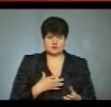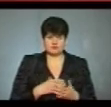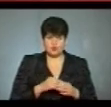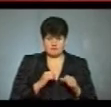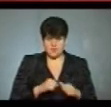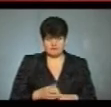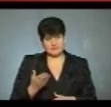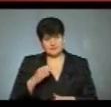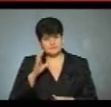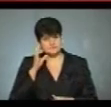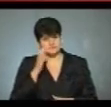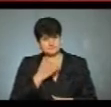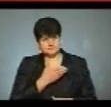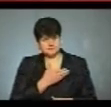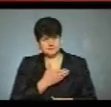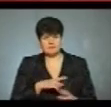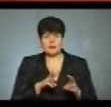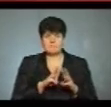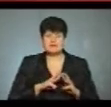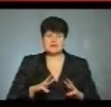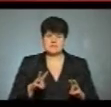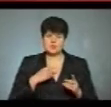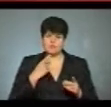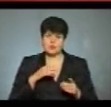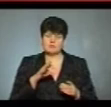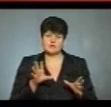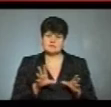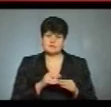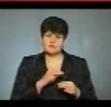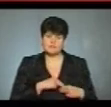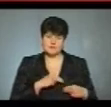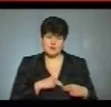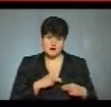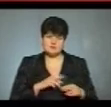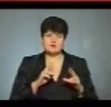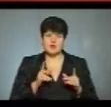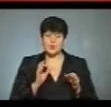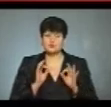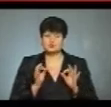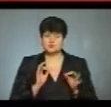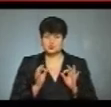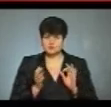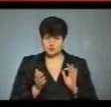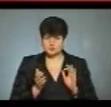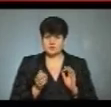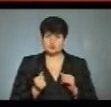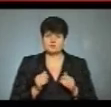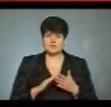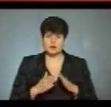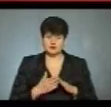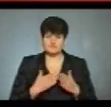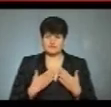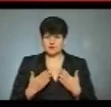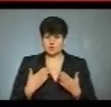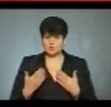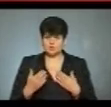власне, давайте почуємо, що міністр каже про співпрацю з профспілками, як консультуються, аби налагодити відносини,